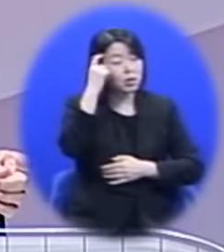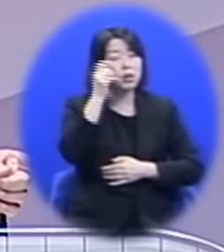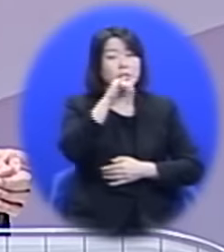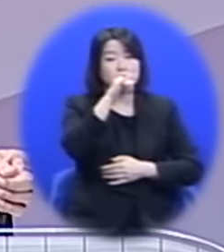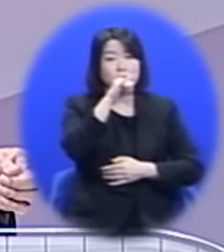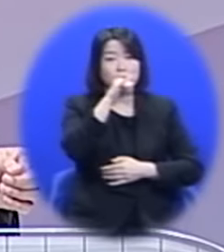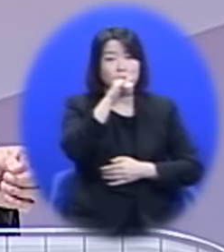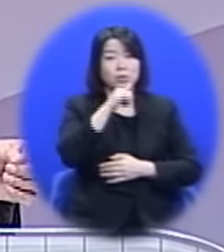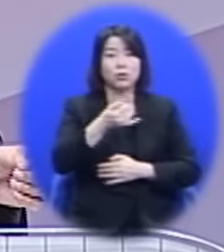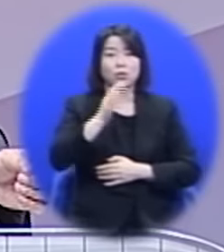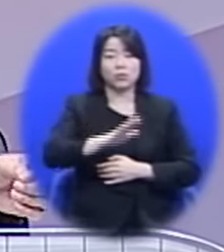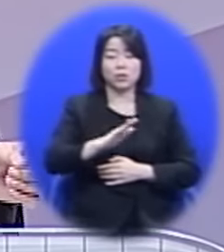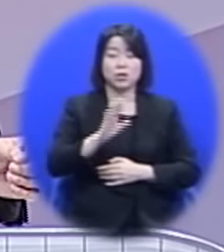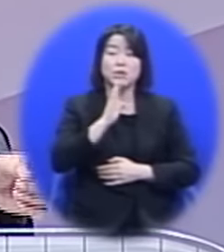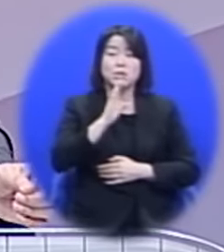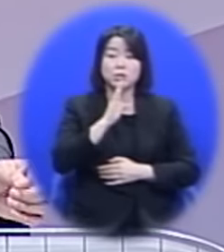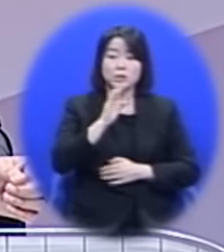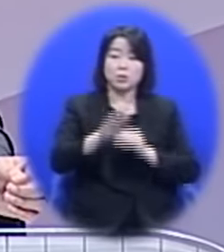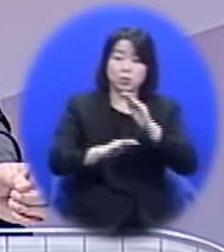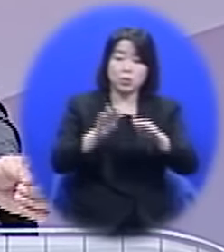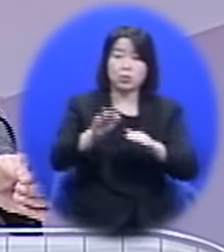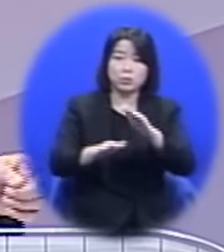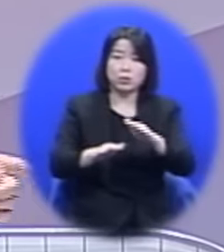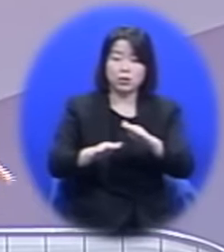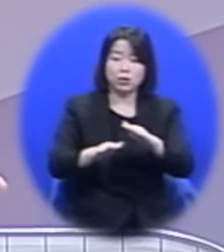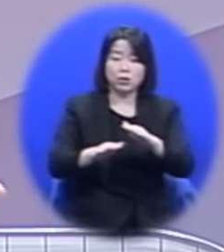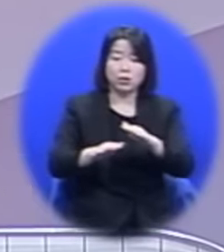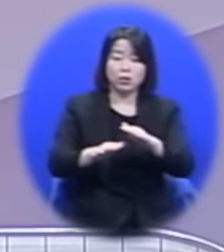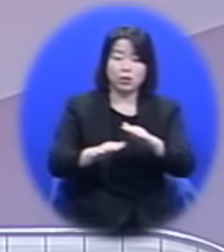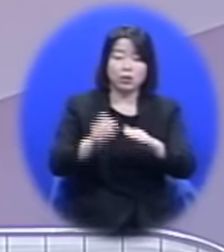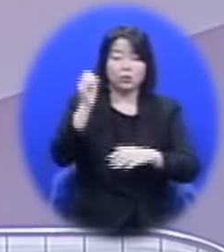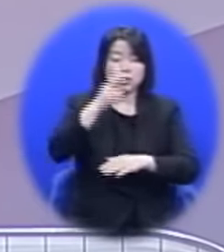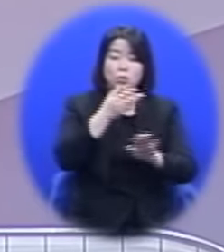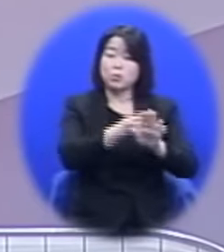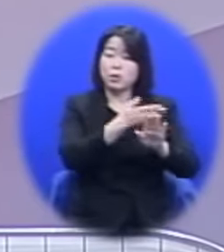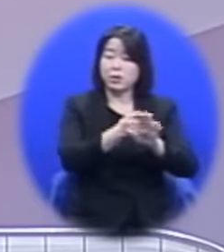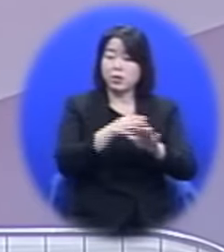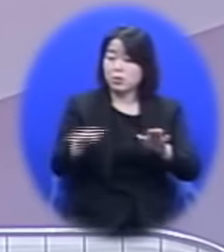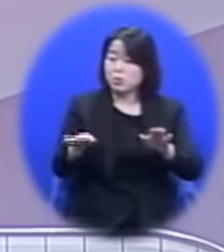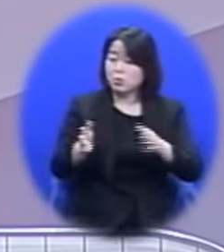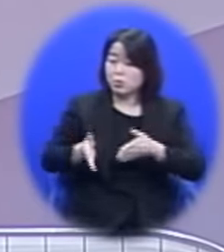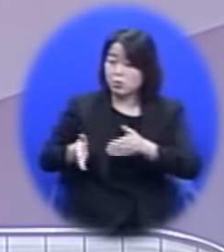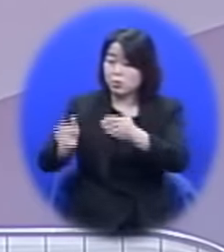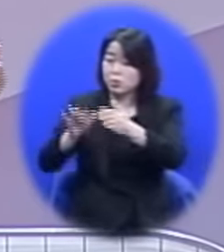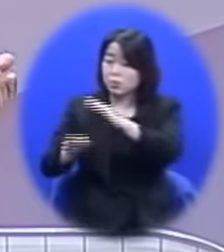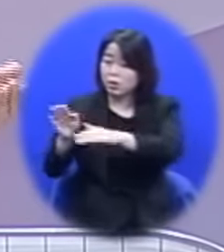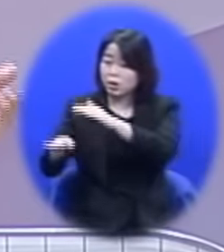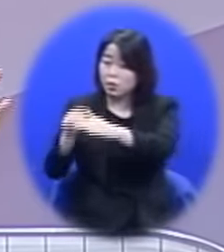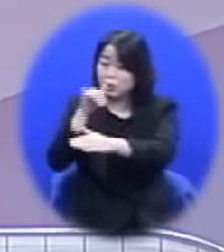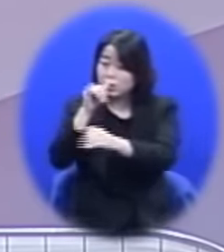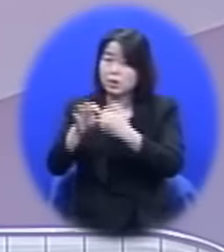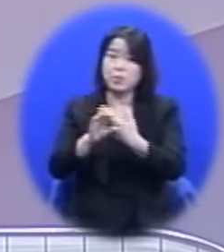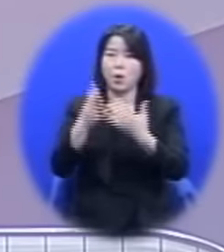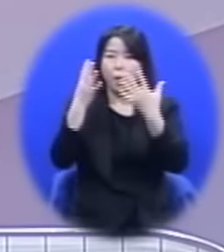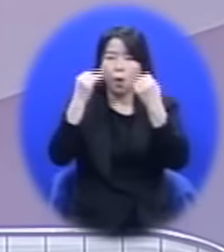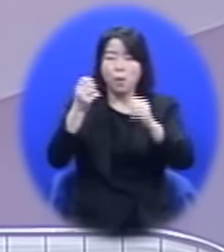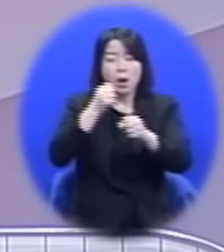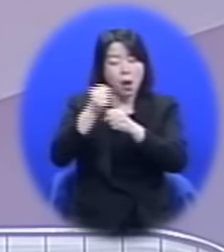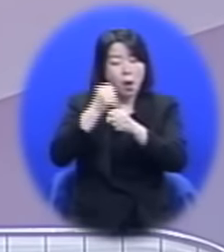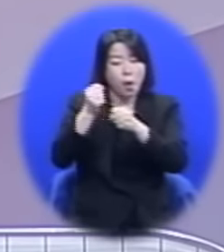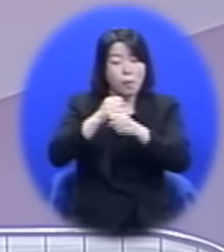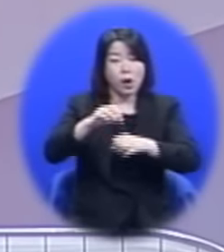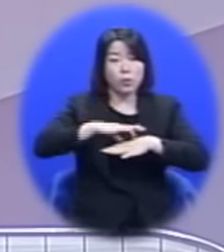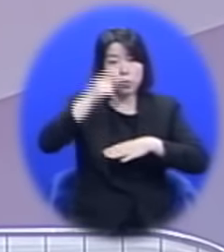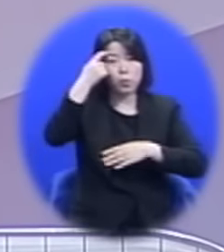있는데 실제로 걸어보니까 자꾸 걸으면 이쪽으로 가고 있다면 얼마나 여러분 당황스럽고